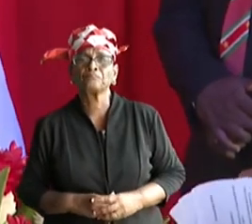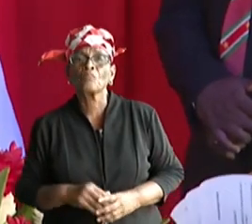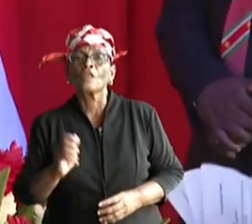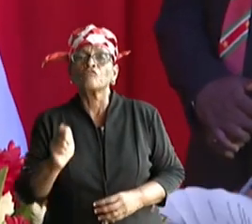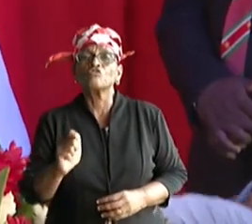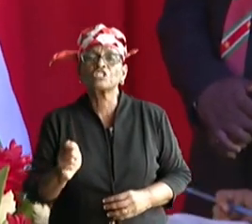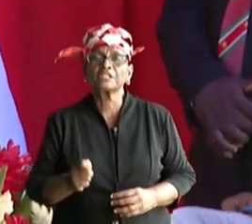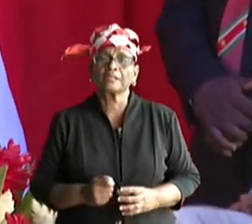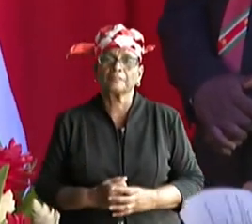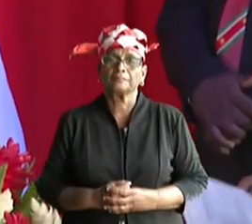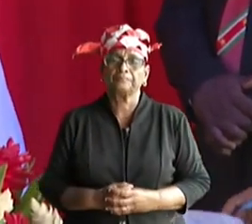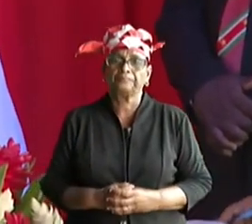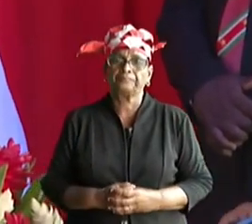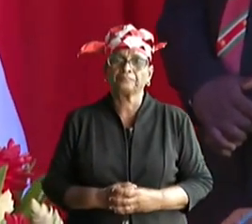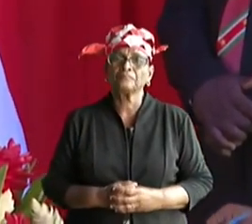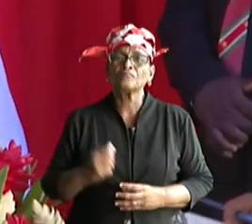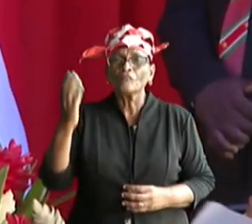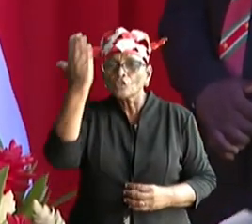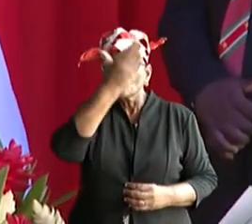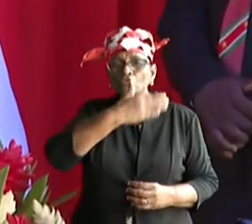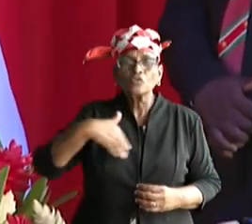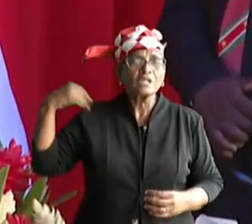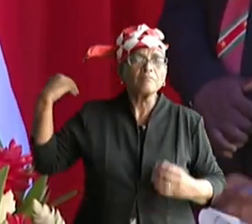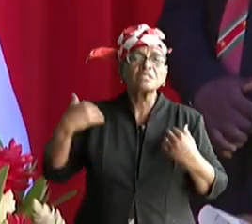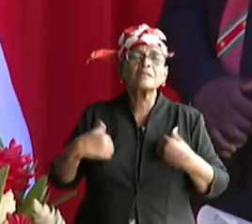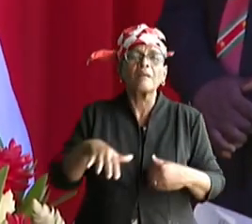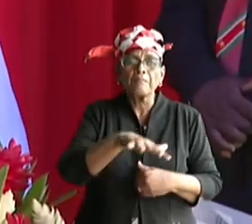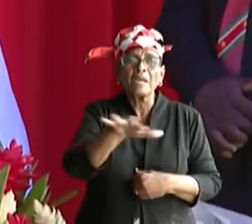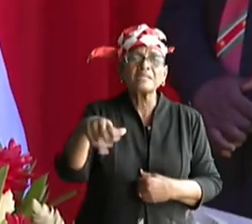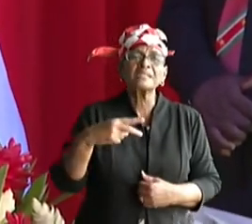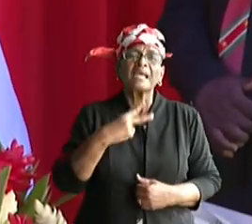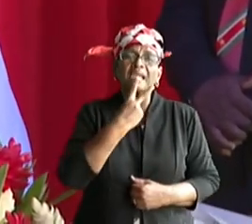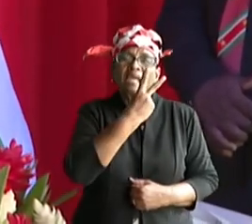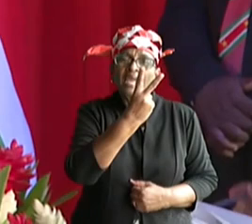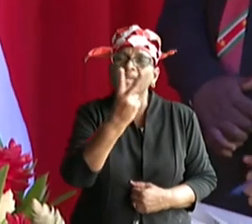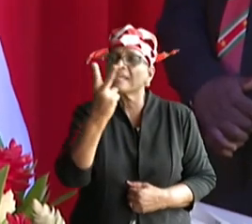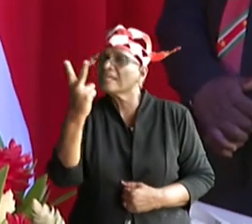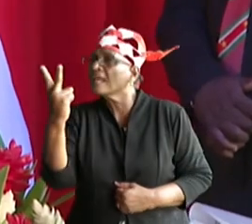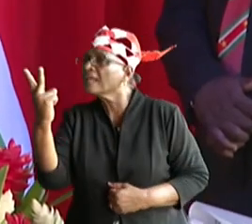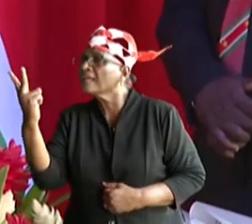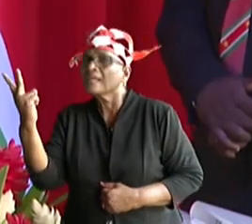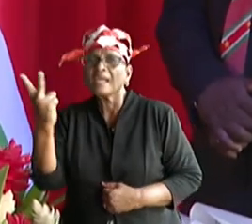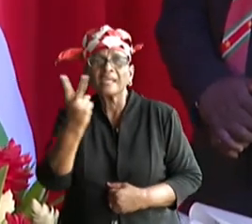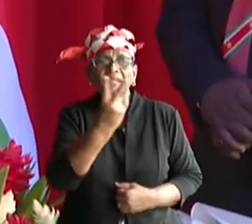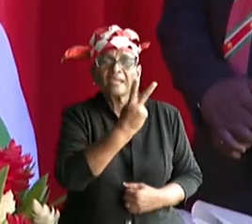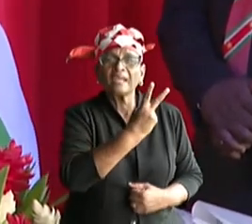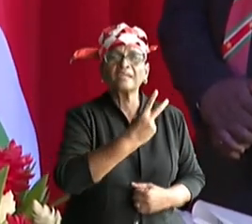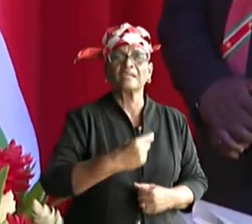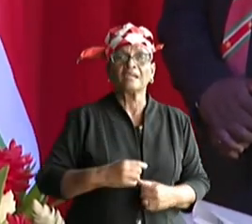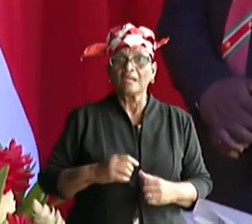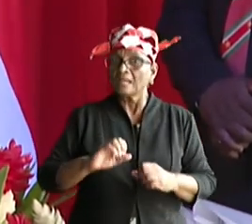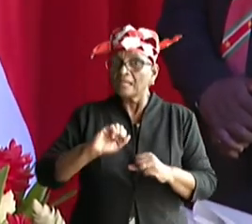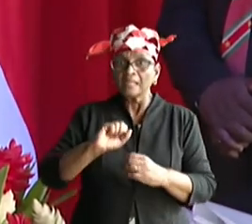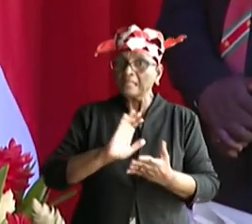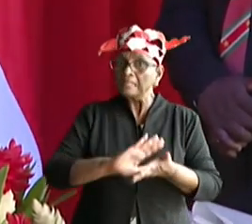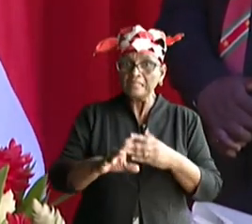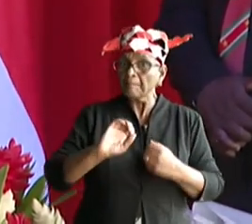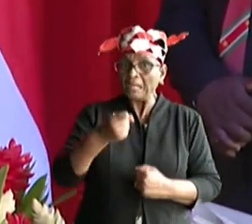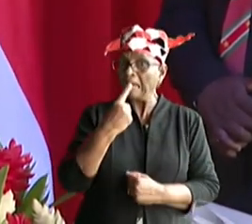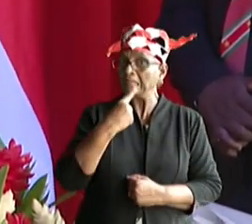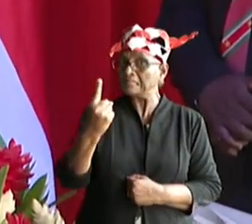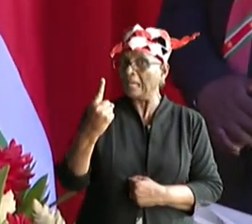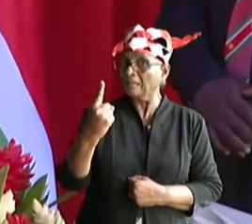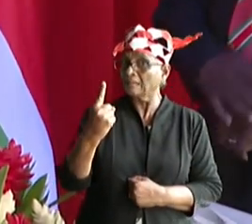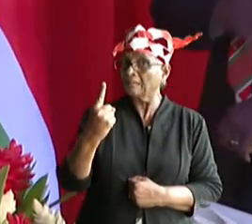Voorzitter, het Surinaams volk kijkt uit en niemand kan ontkennen dat wij